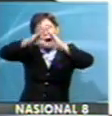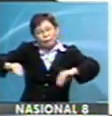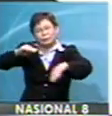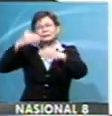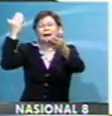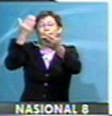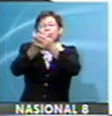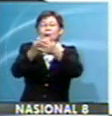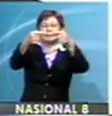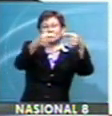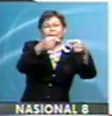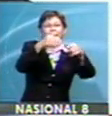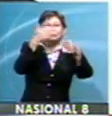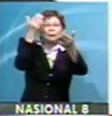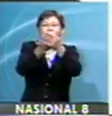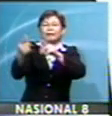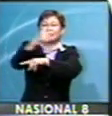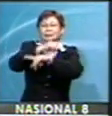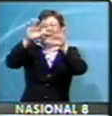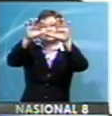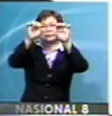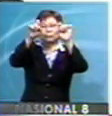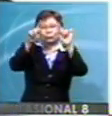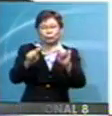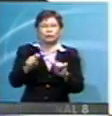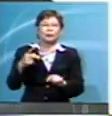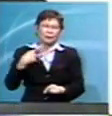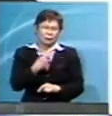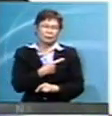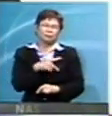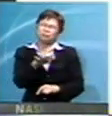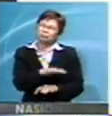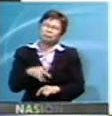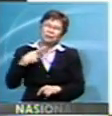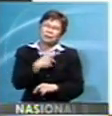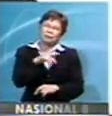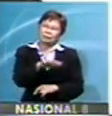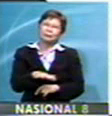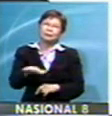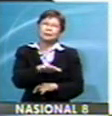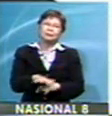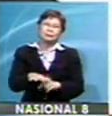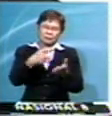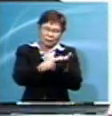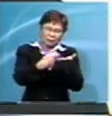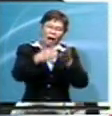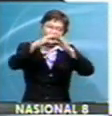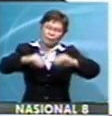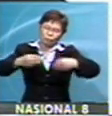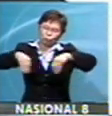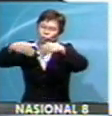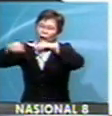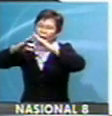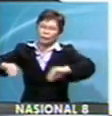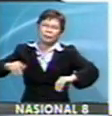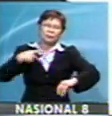perlawanan akan hadir mungkin akan apa ni kita anggapkan akan akan tiket akan habis Dijah dan